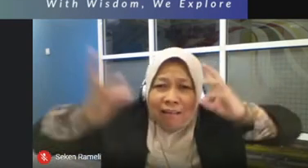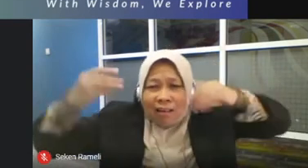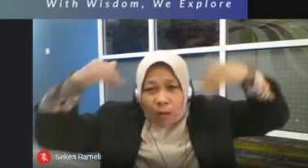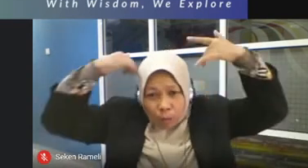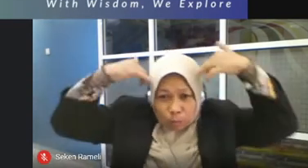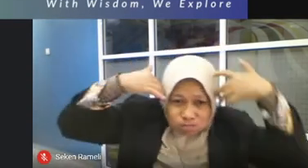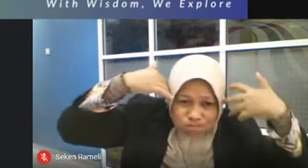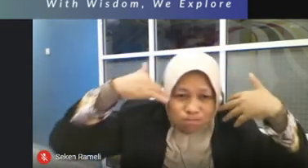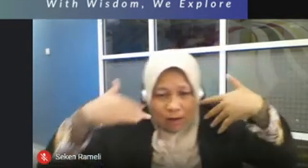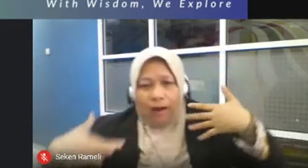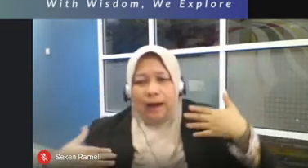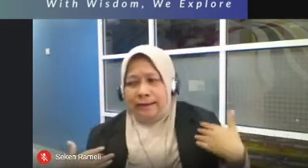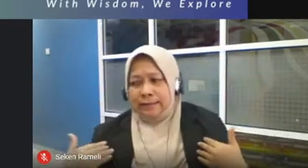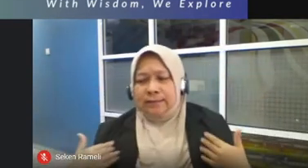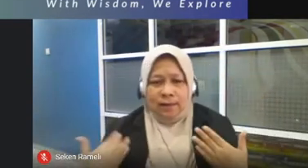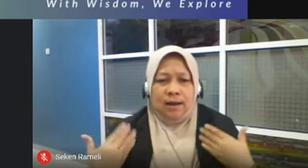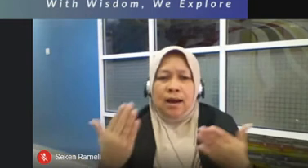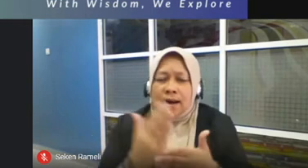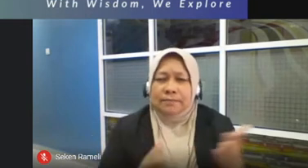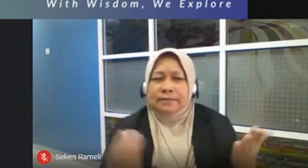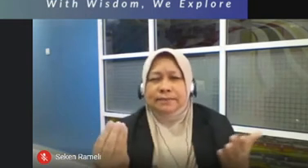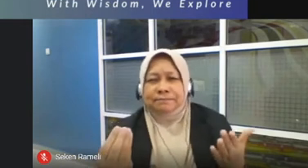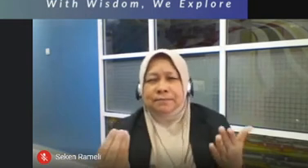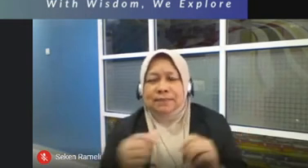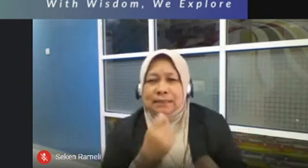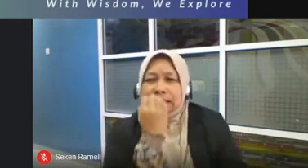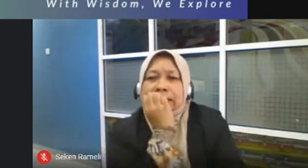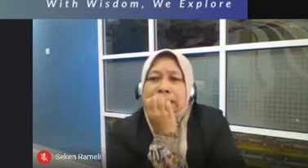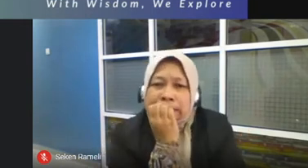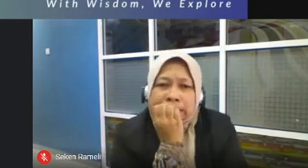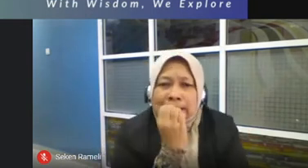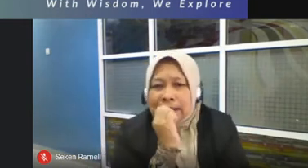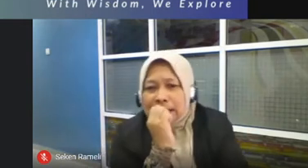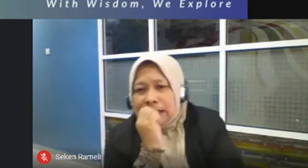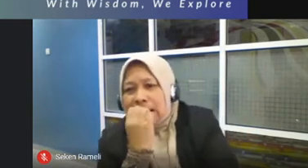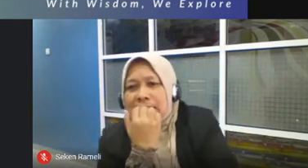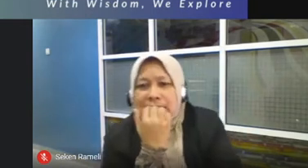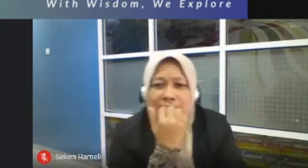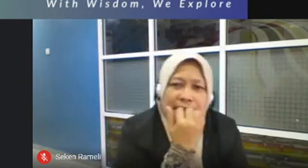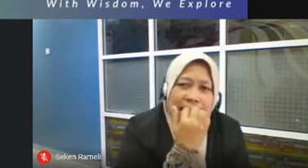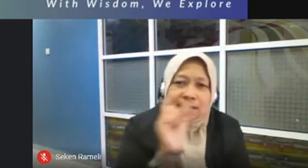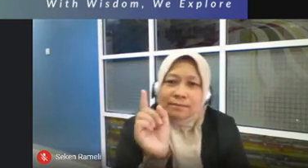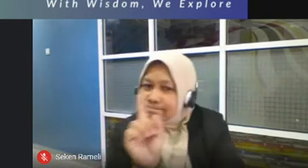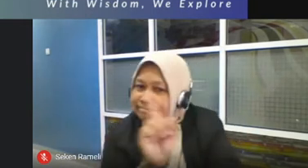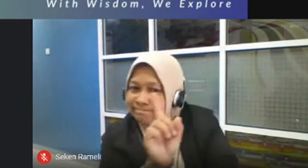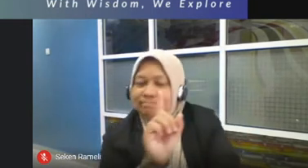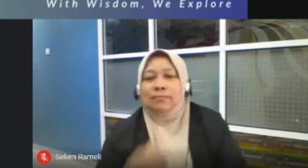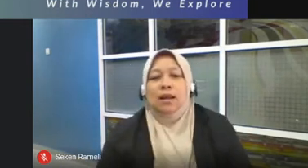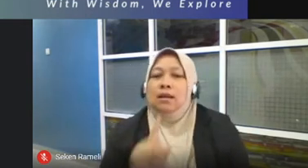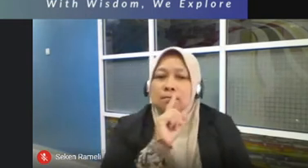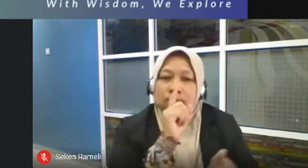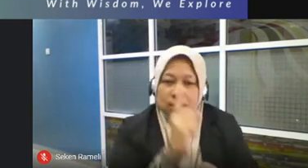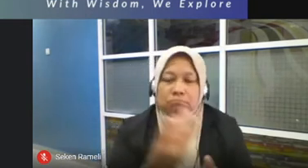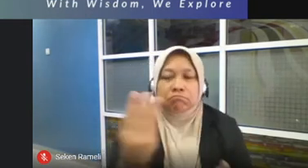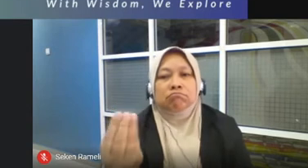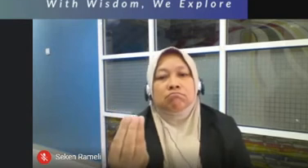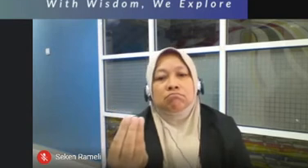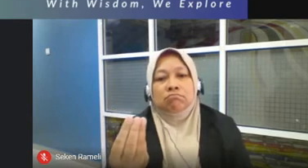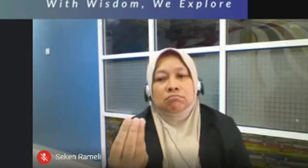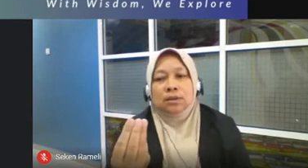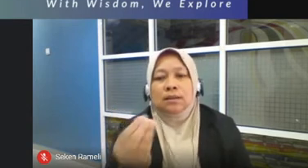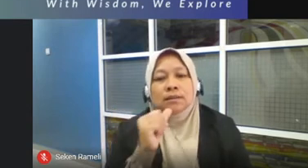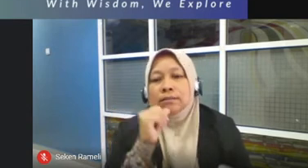Jadi dia ada orang dia punya tabiat dia suka gigit-gigit kuku. Okey, gigit kuku merupakan satu tabiat yang